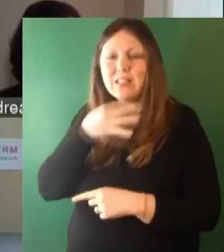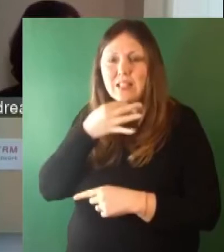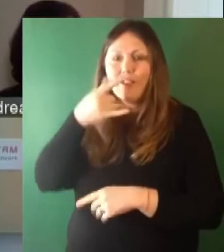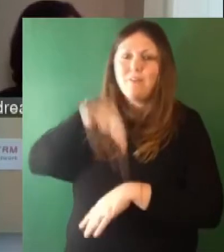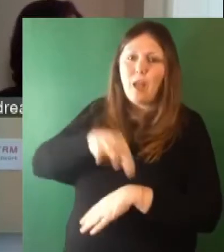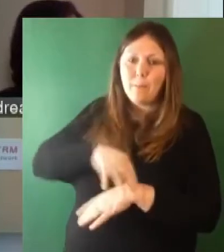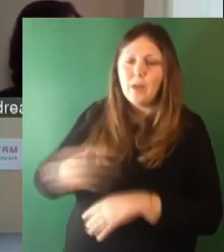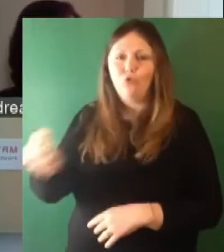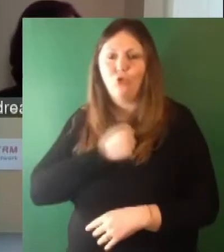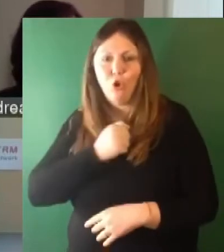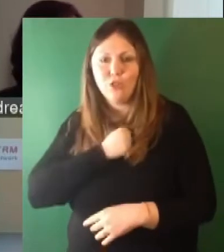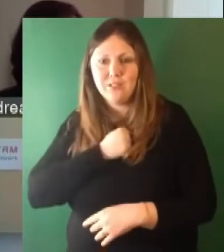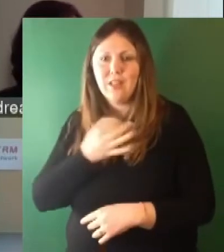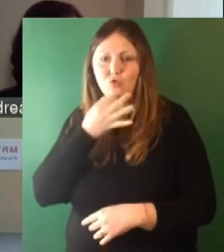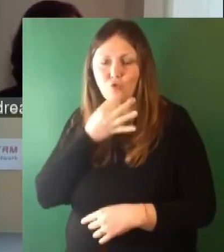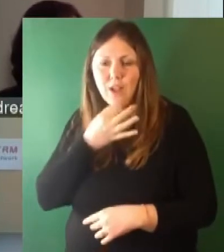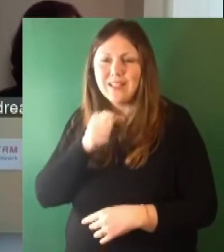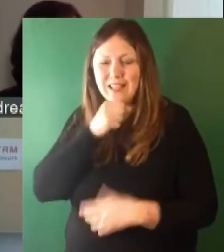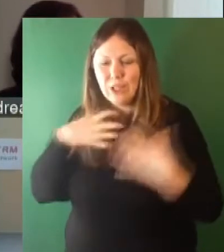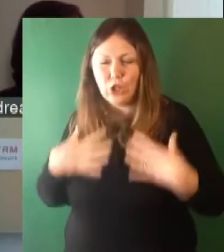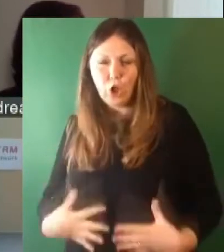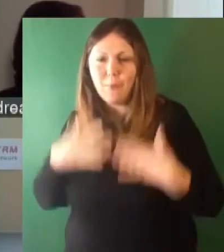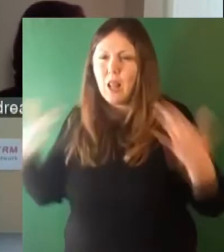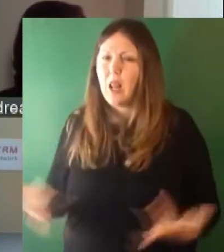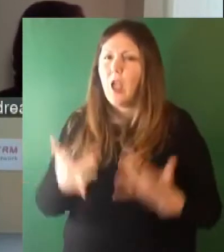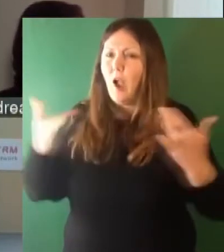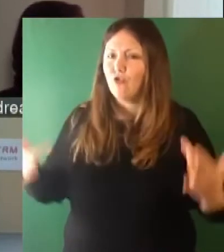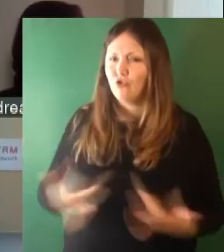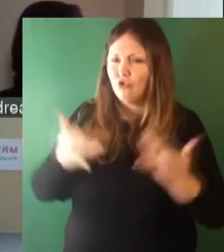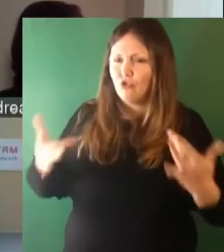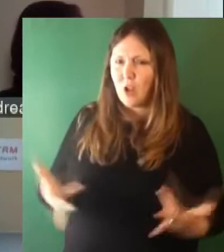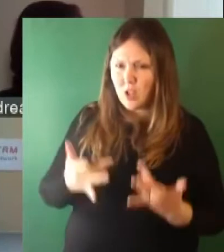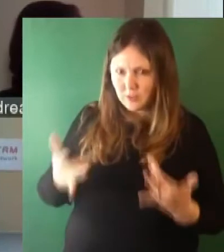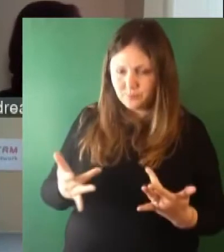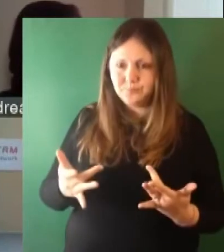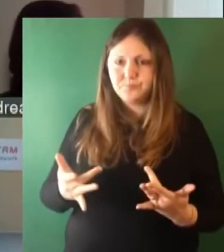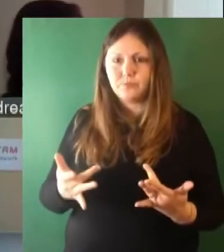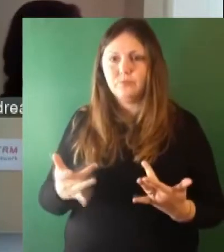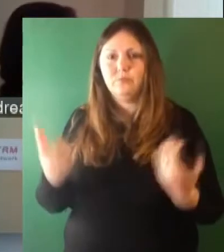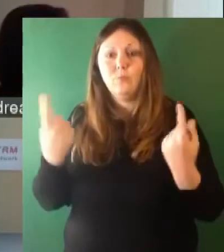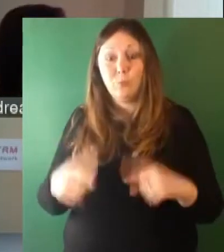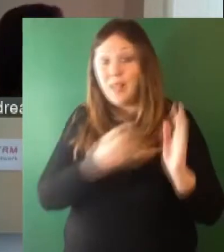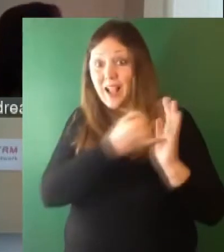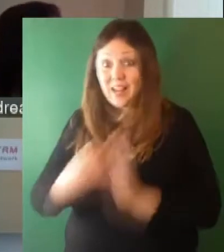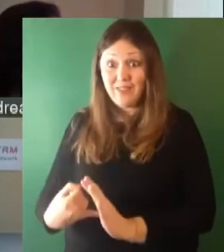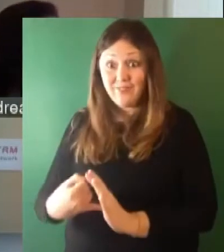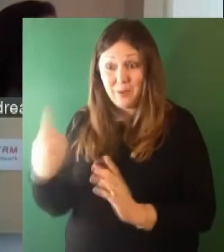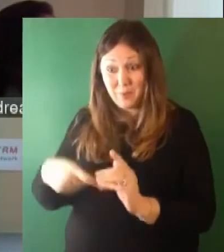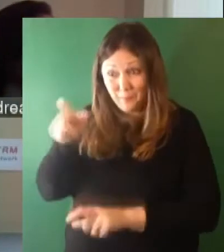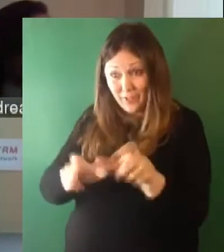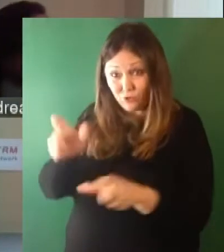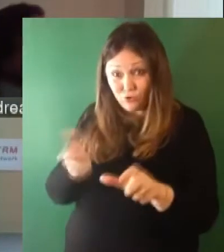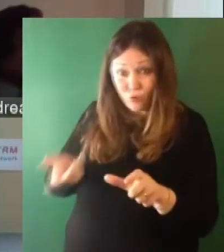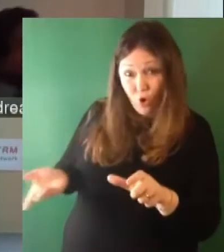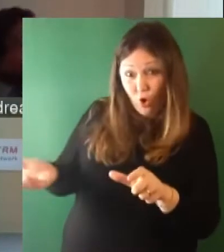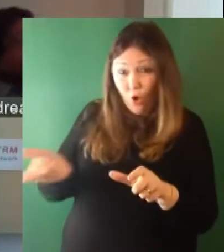dei sintomi assolutamente lievi. Tanto che appunto poi alla fine tutte queste persone non hanno